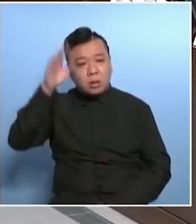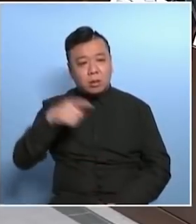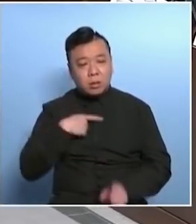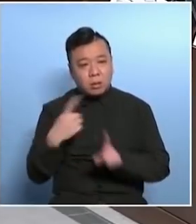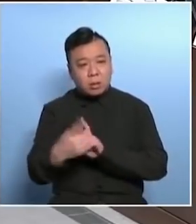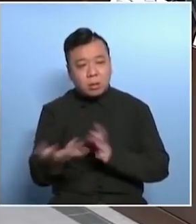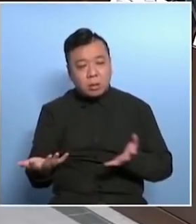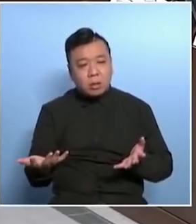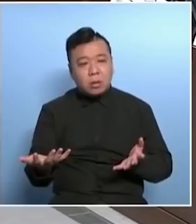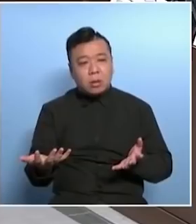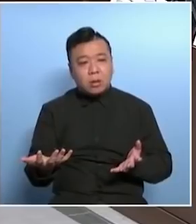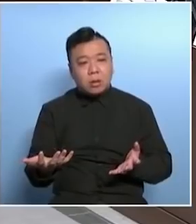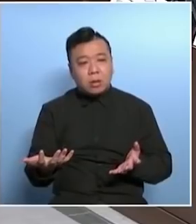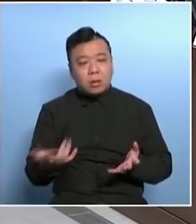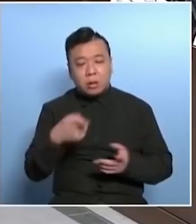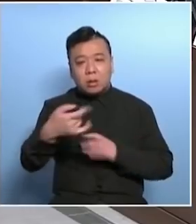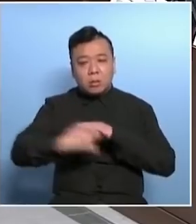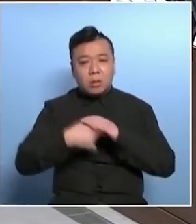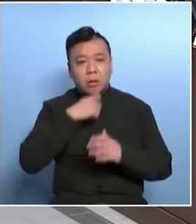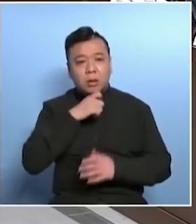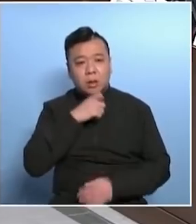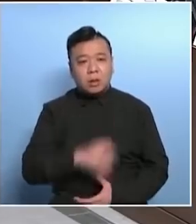打尖喎， 呢個係冒犯。